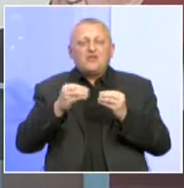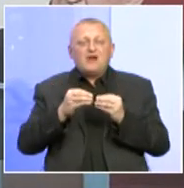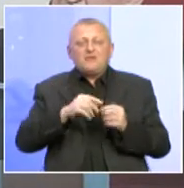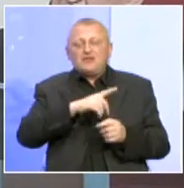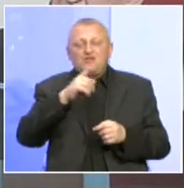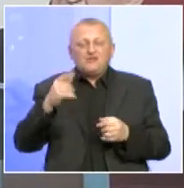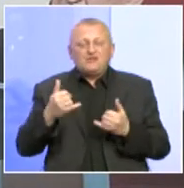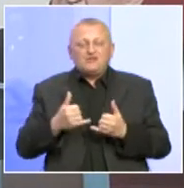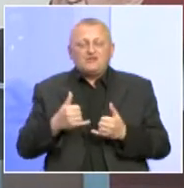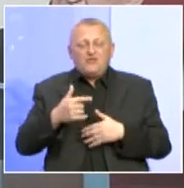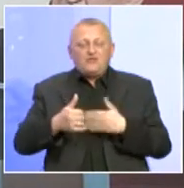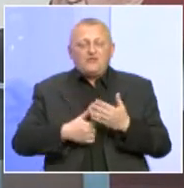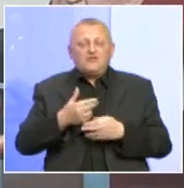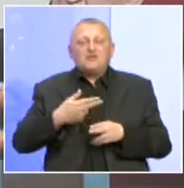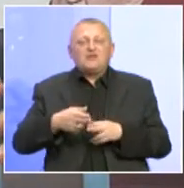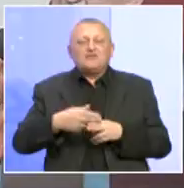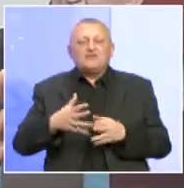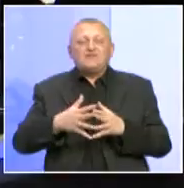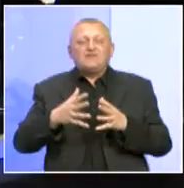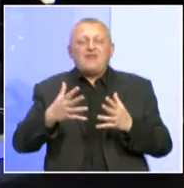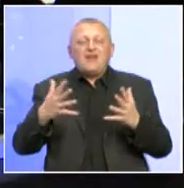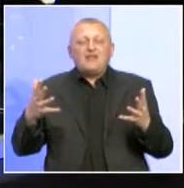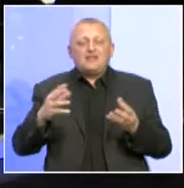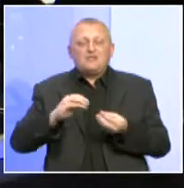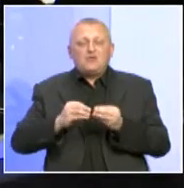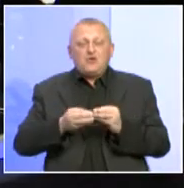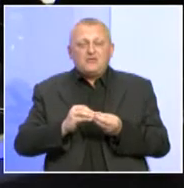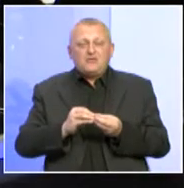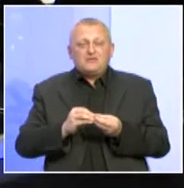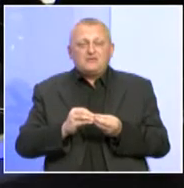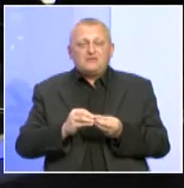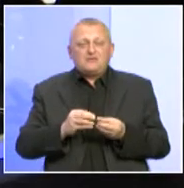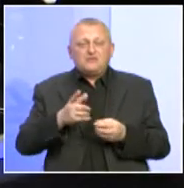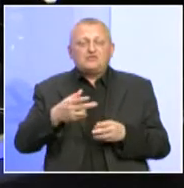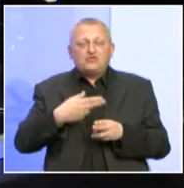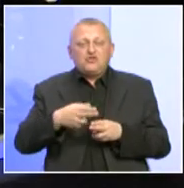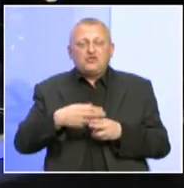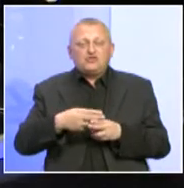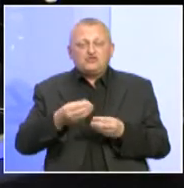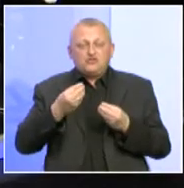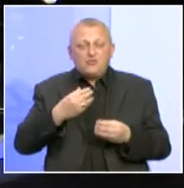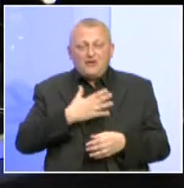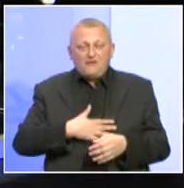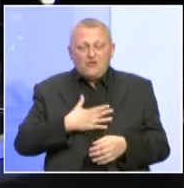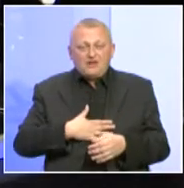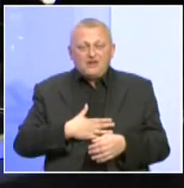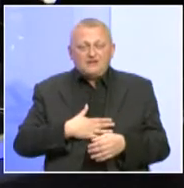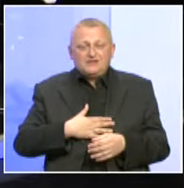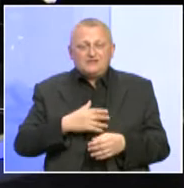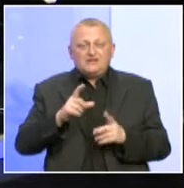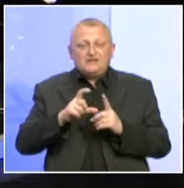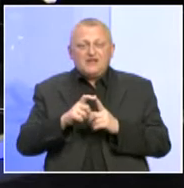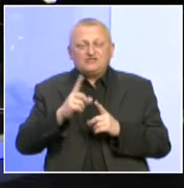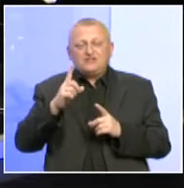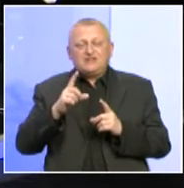ovamo, da, ove godine se rešava jedan veoma, veoma veliki problem. Ja koji se će to biti... rešava zato što postoji dobra volja Dačića i